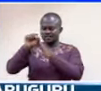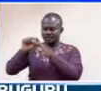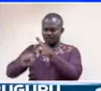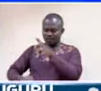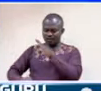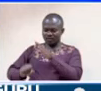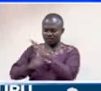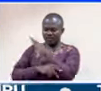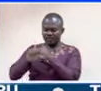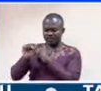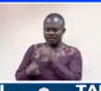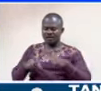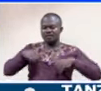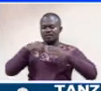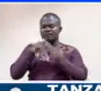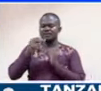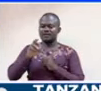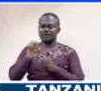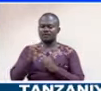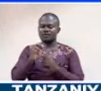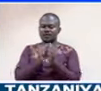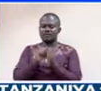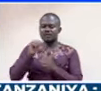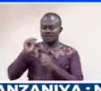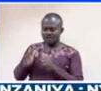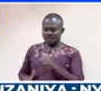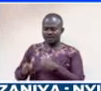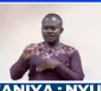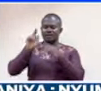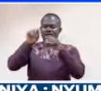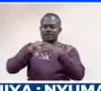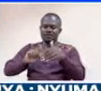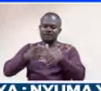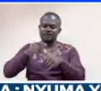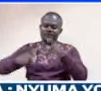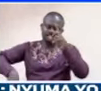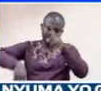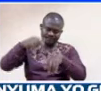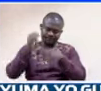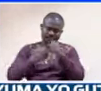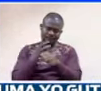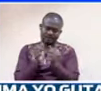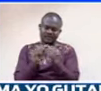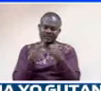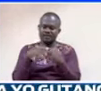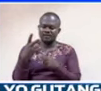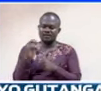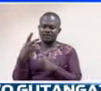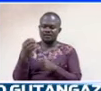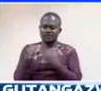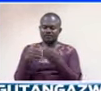aho abaturage batuye mu turere twa Nyaruguru na Huye, uturere twaje imbere mu kwesa imihigo y'umwaka wa